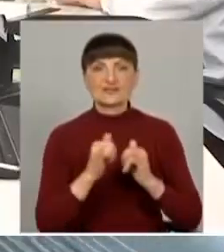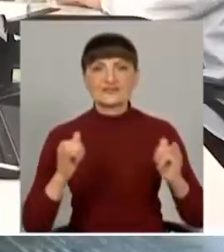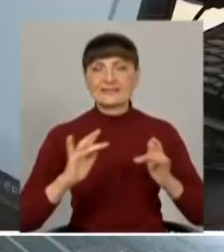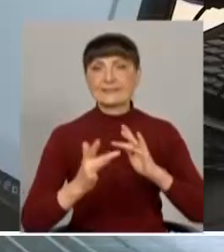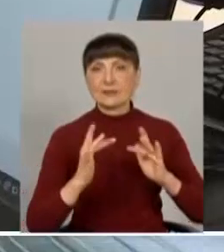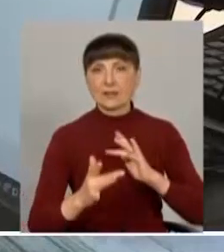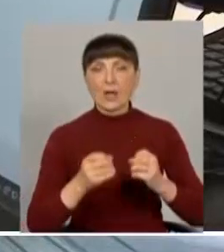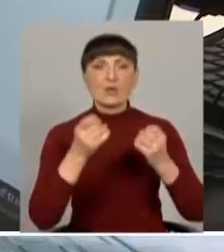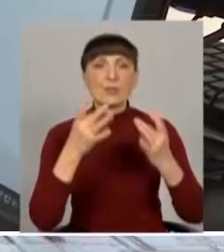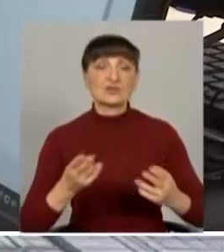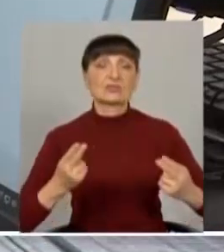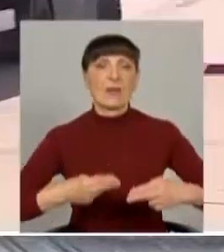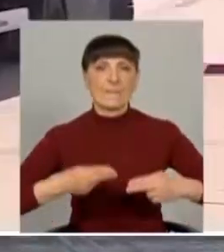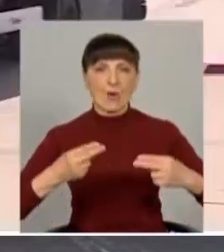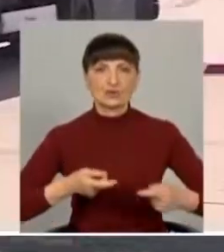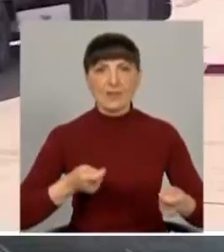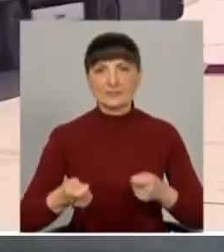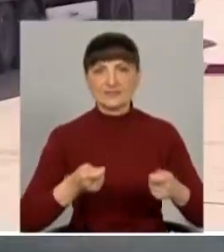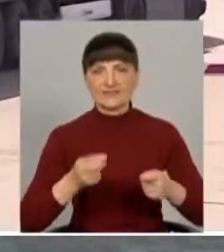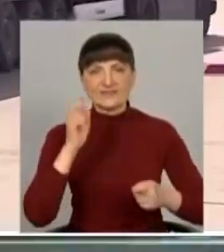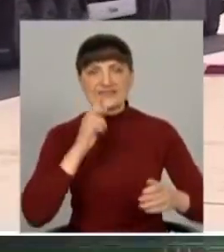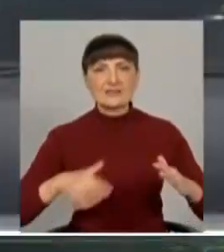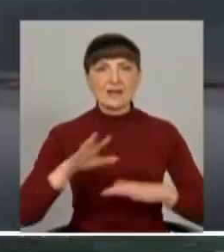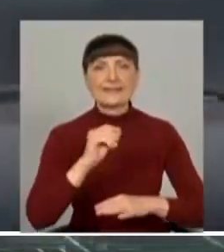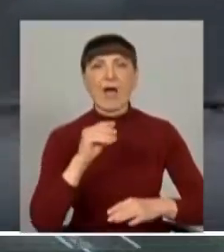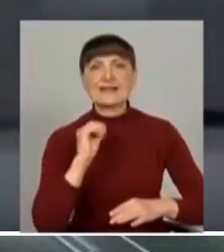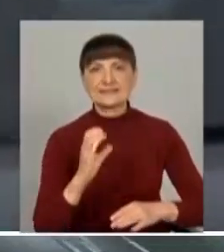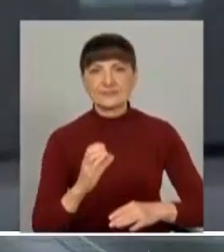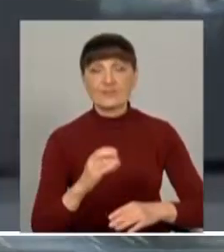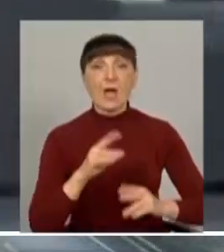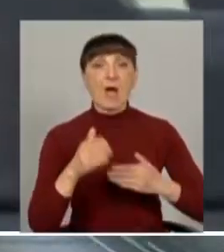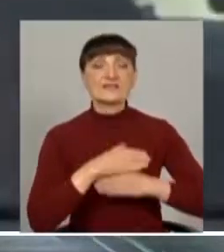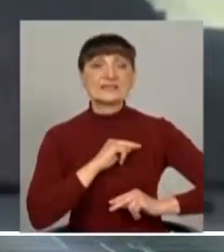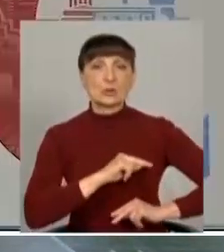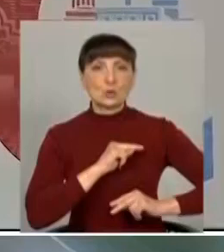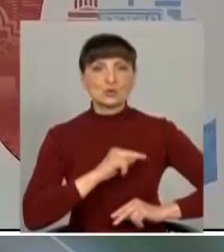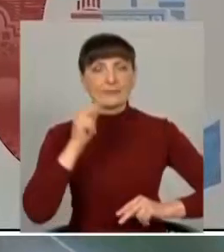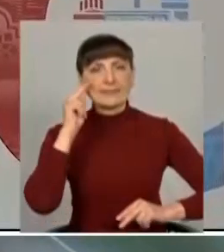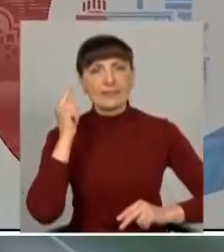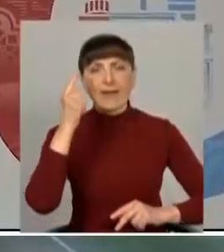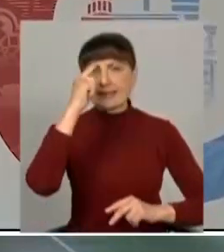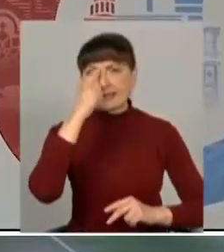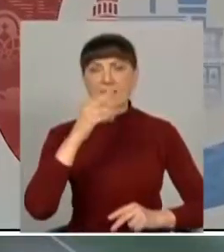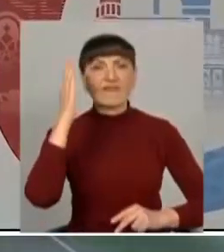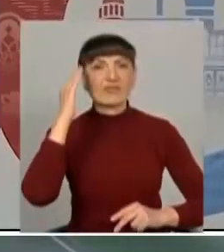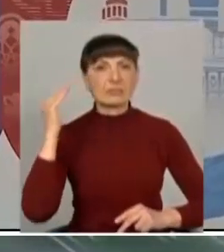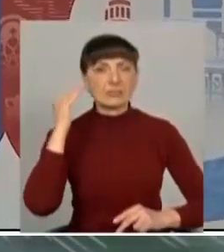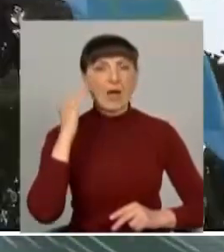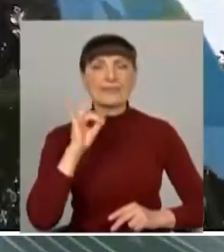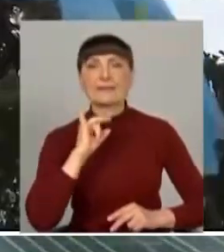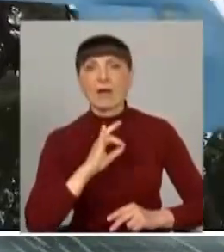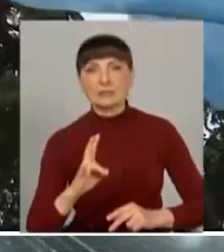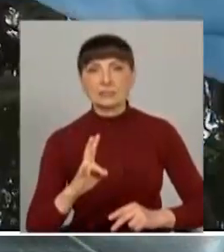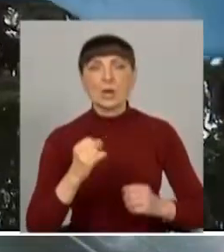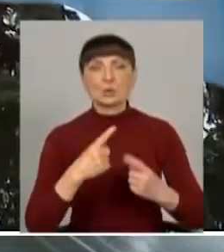и упрощать таможенное администрирование в странах ЕАЭС. Активно сотрудничать с Китаем, Индией, Вьетнамом, Ираном, Египтом